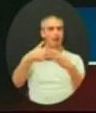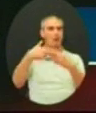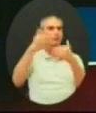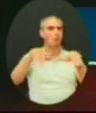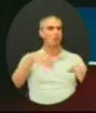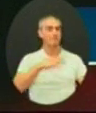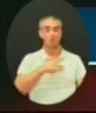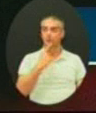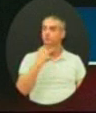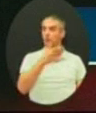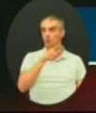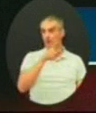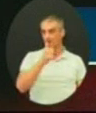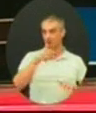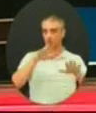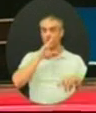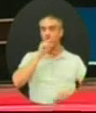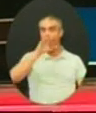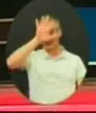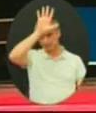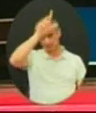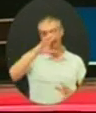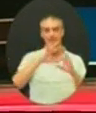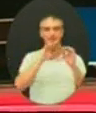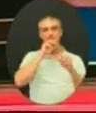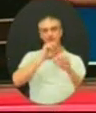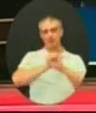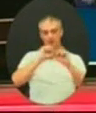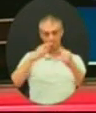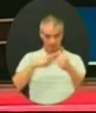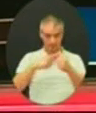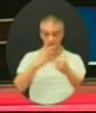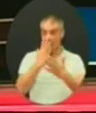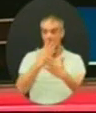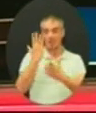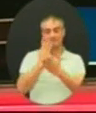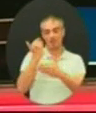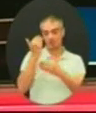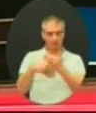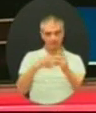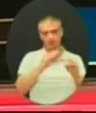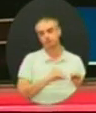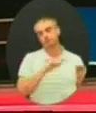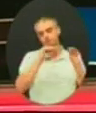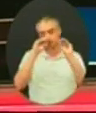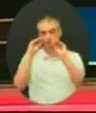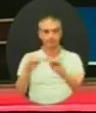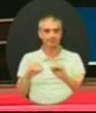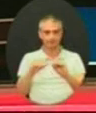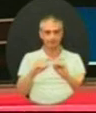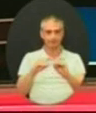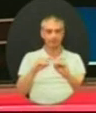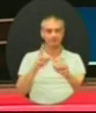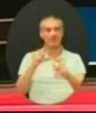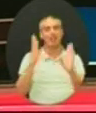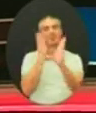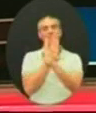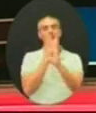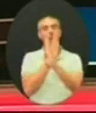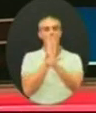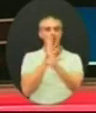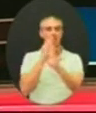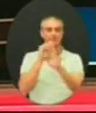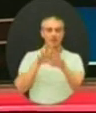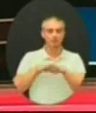הוא מדבר על איראן. אז הוא התחיל עם הגרעין, לאחרי שהגרעין הסתיים הוא מיד התחיל לדבר על רשת הטרור